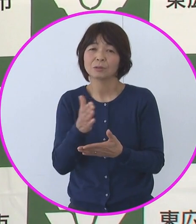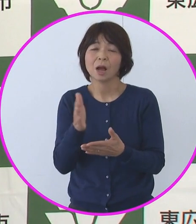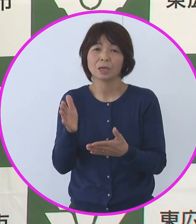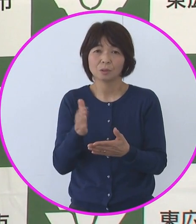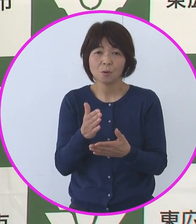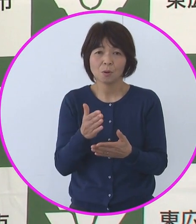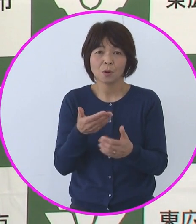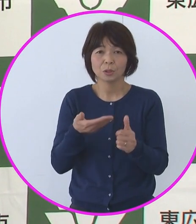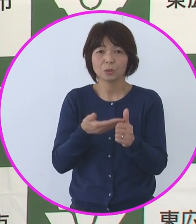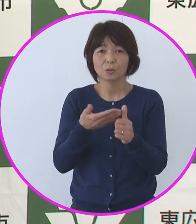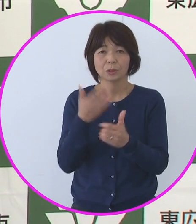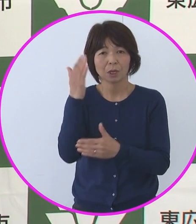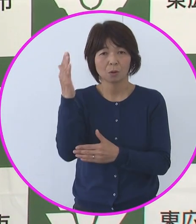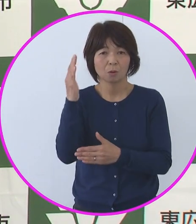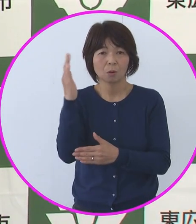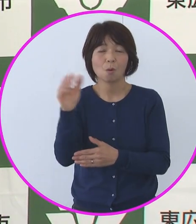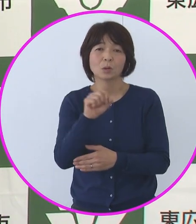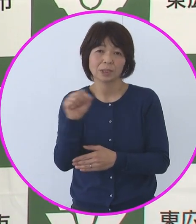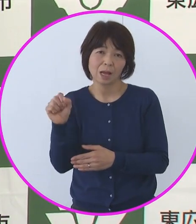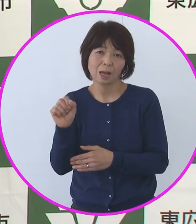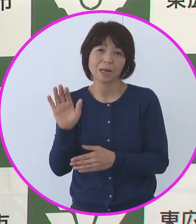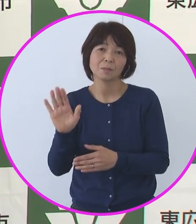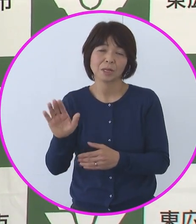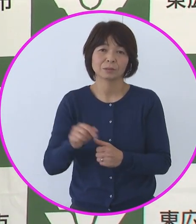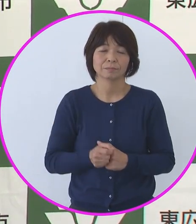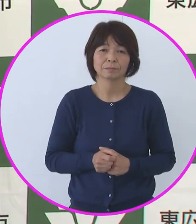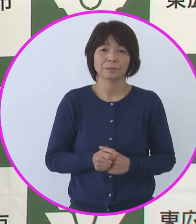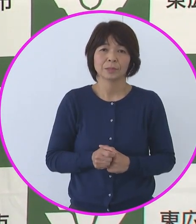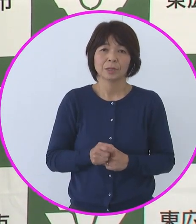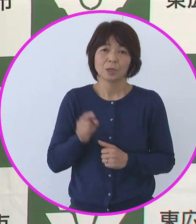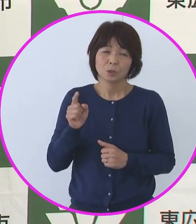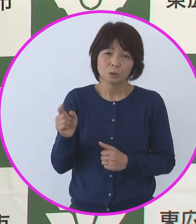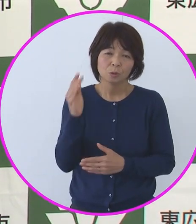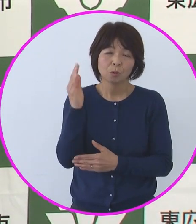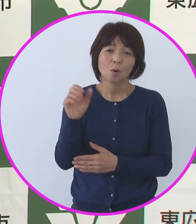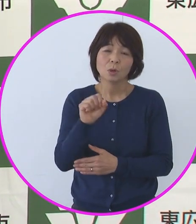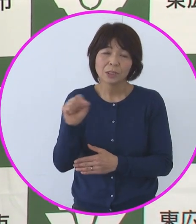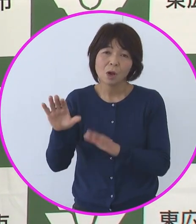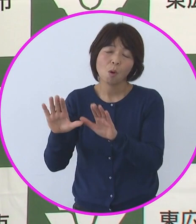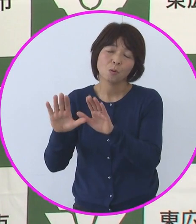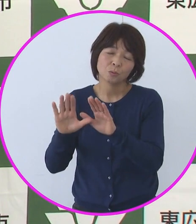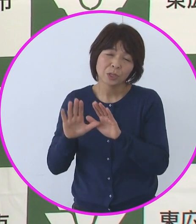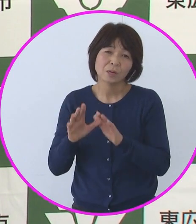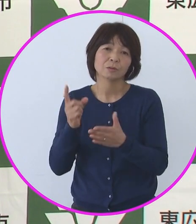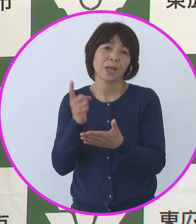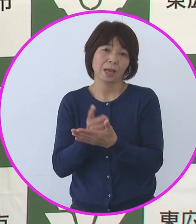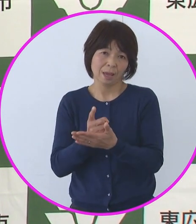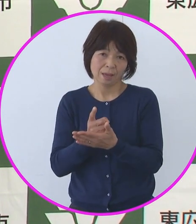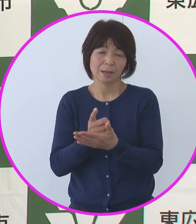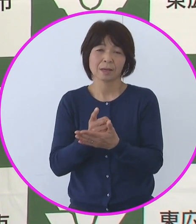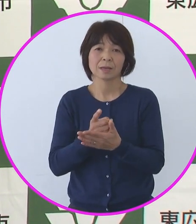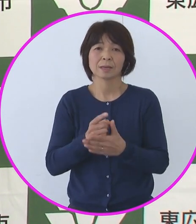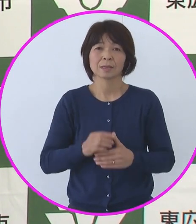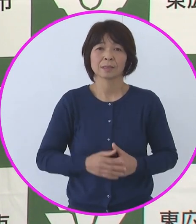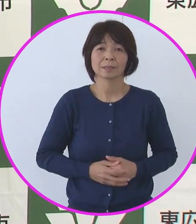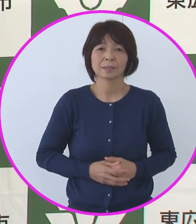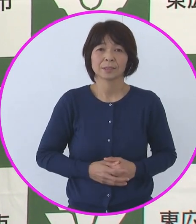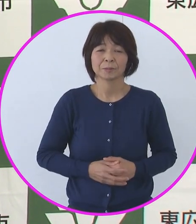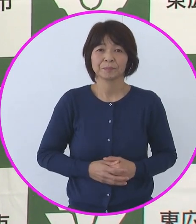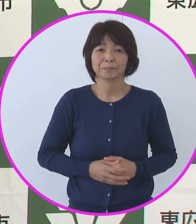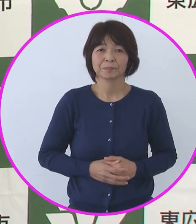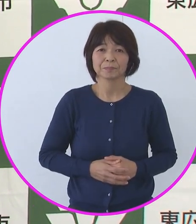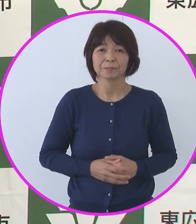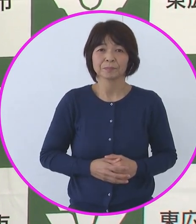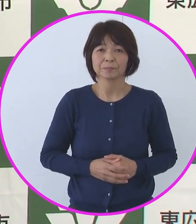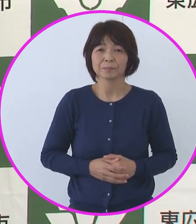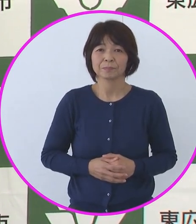ーター養成講座を開催しています。その講座を受講していただくと認知症サポーターになることができます。 ど